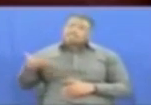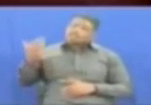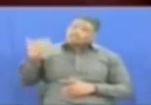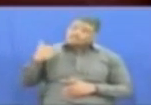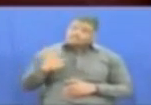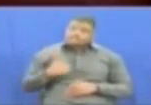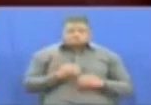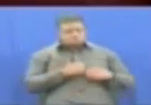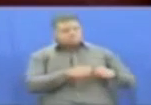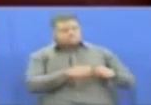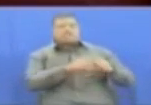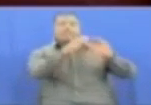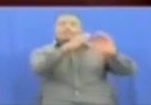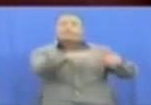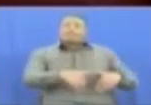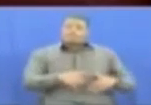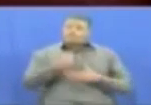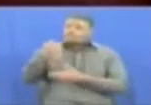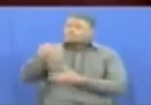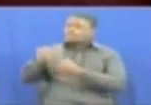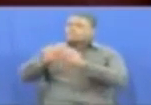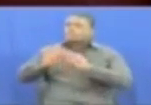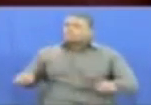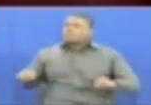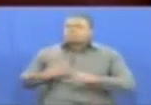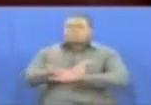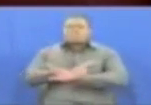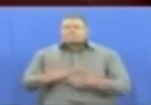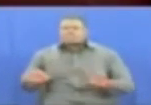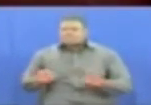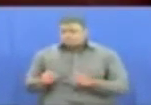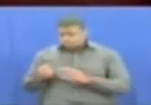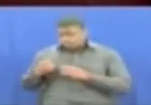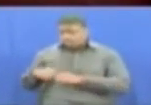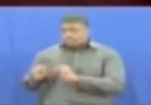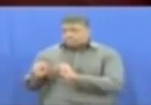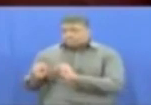uendeshaji wa bunge hili la bajeti ulikuwa tofauti na tunavyoendesha